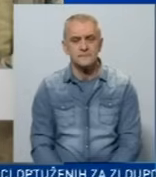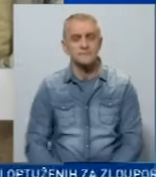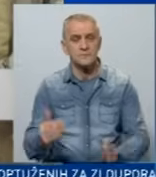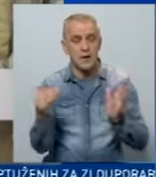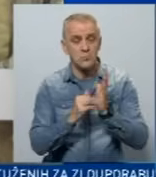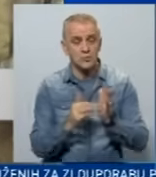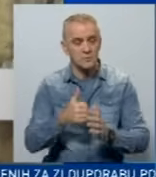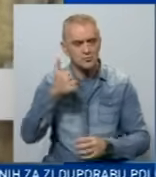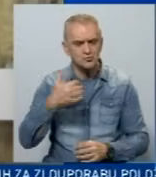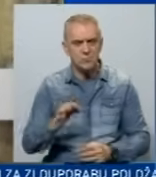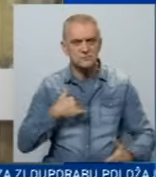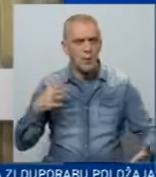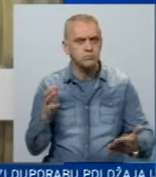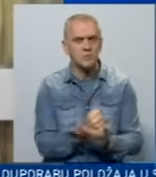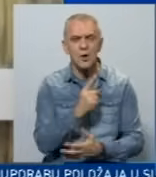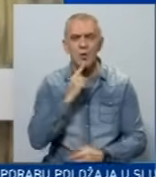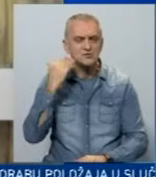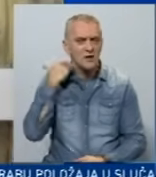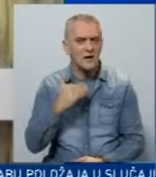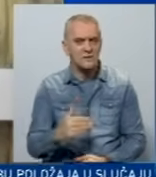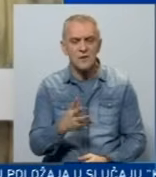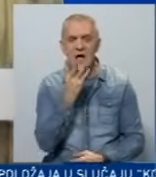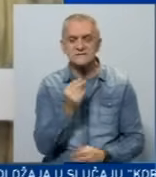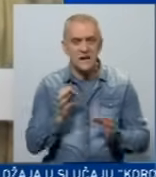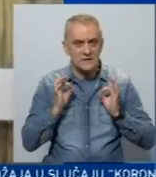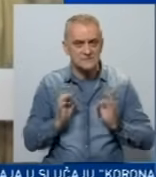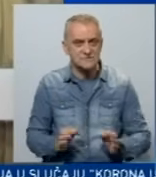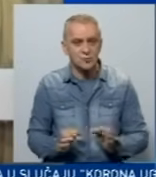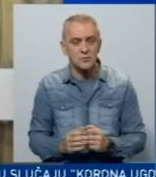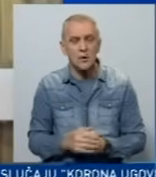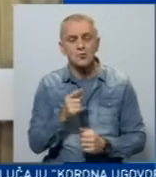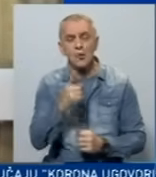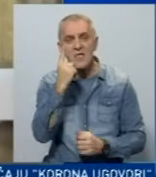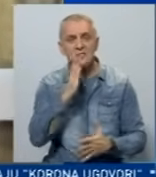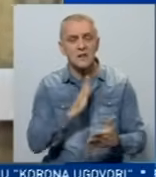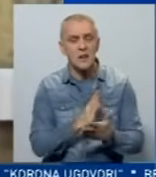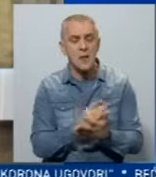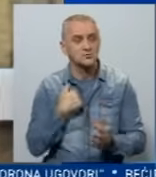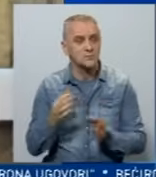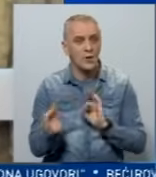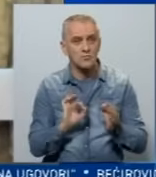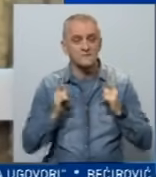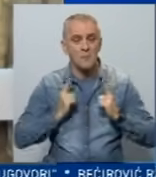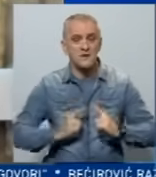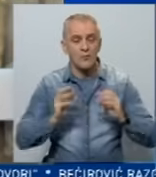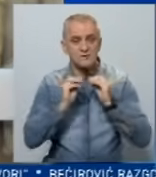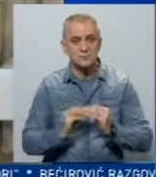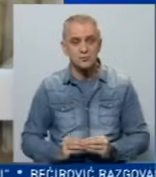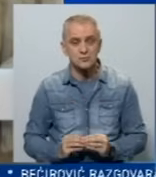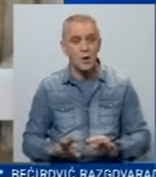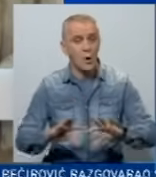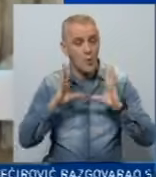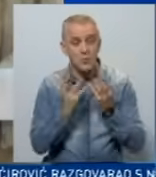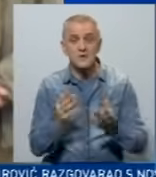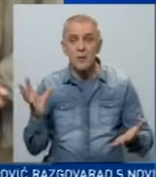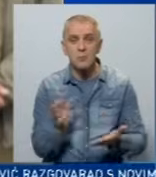Potrebna nam je apsolutna pobjeda koja će garantovati izraelsku sigurnost. To je jedini način da osiguramo mirovni sporazum. Kompletna